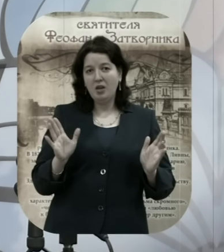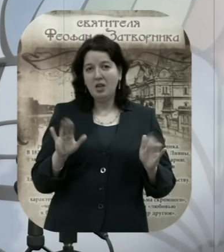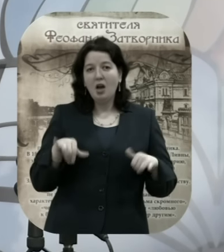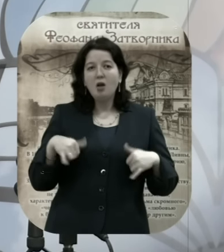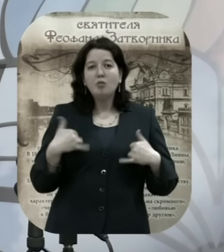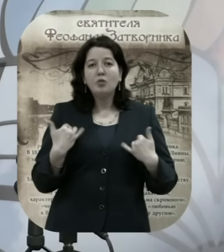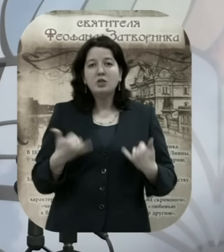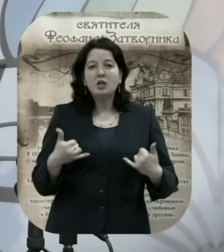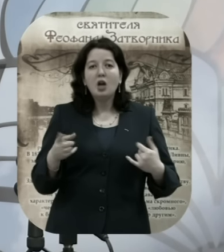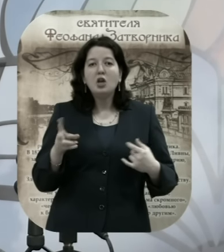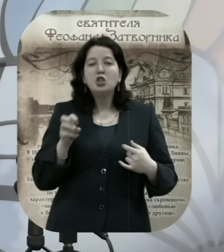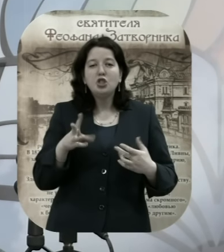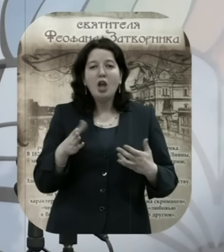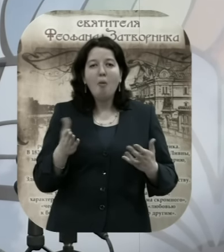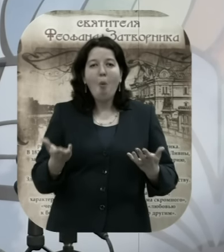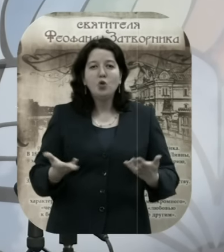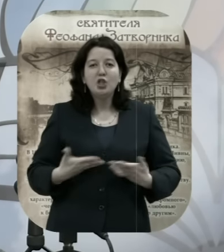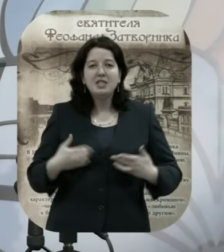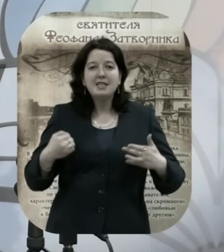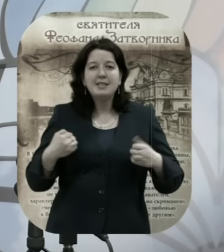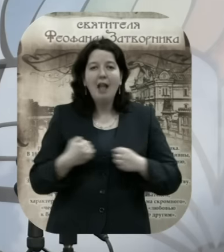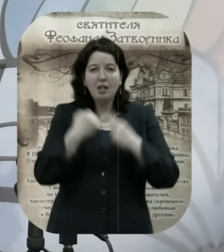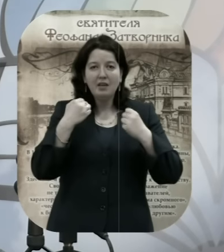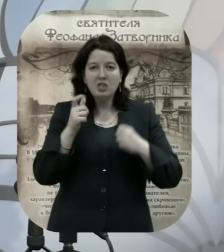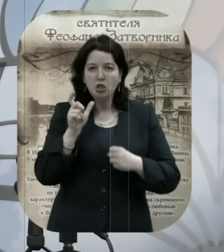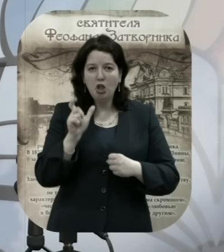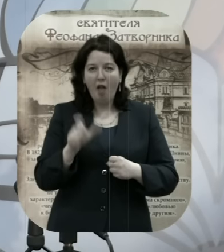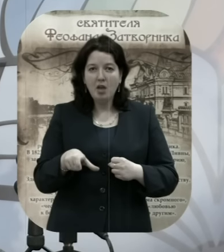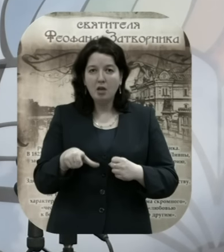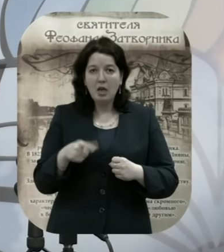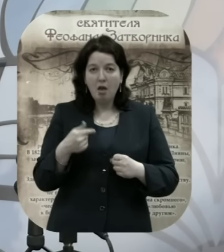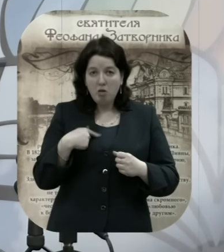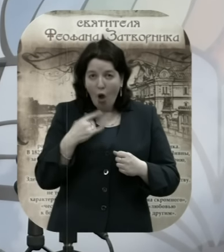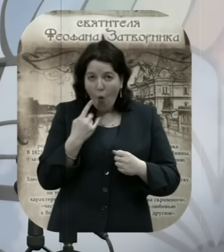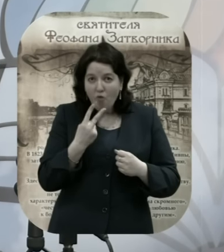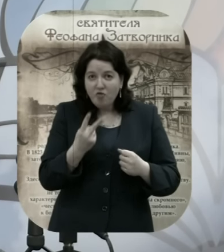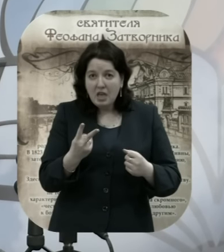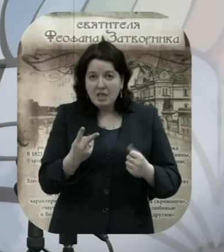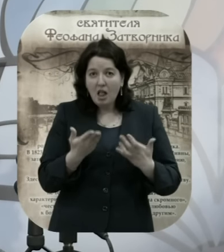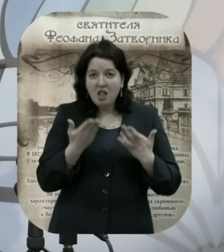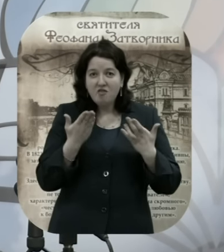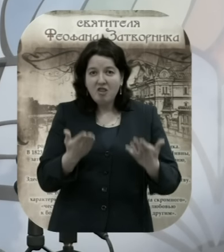Поразительно, с чем сталкиваюсь-то, оказывается. Я увидел весь срам,